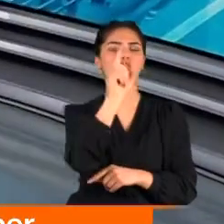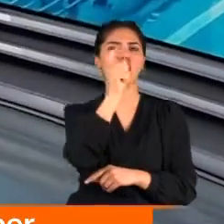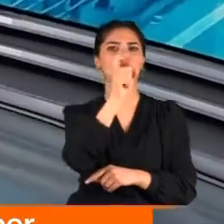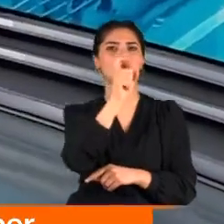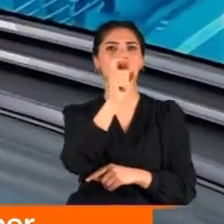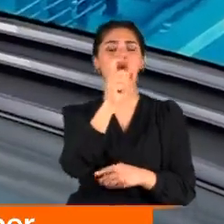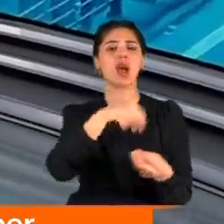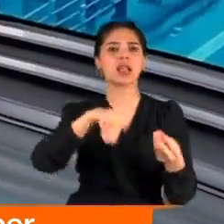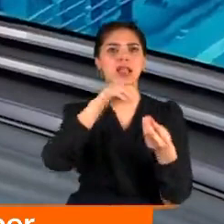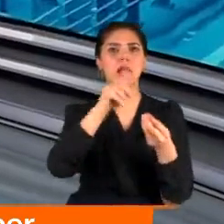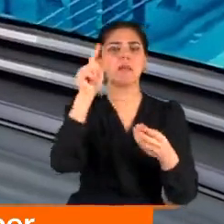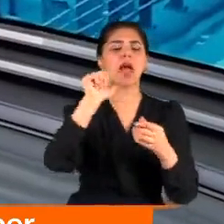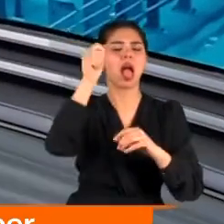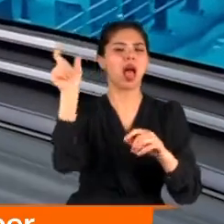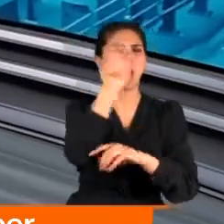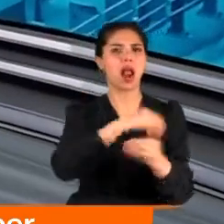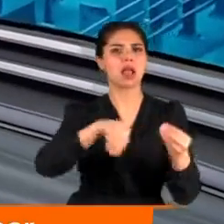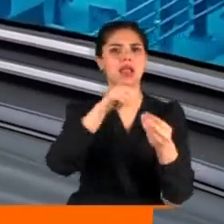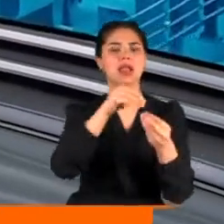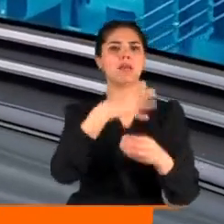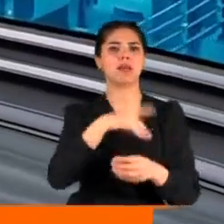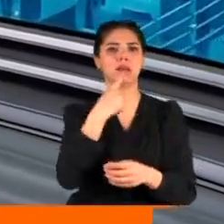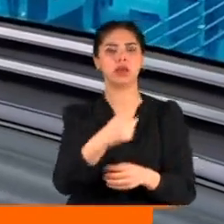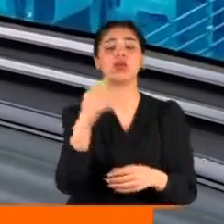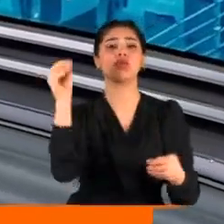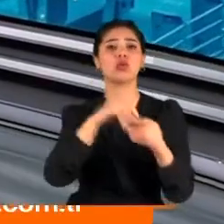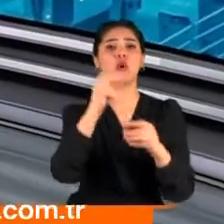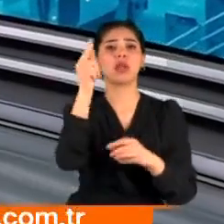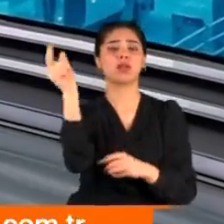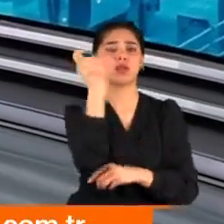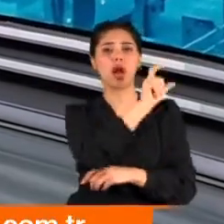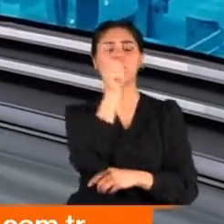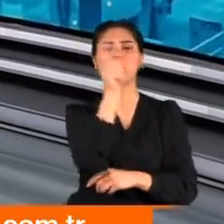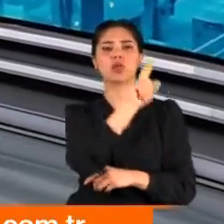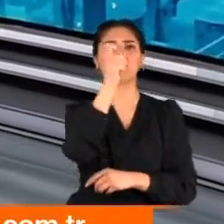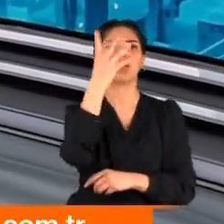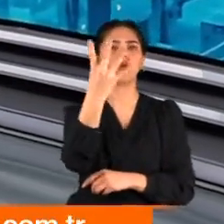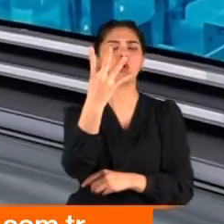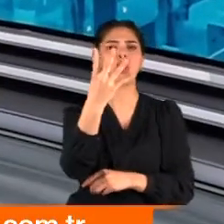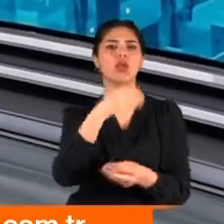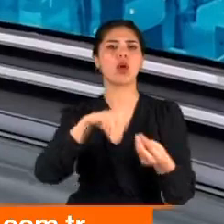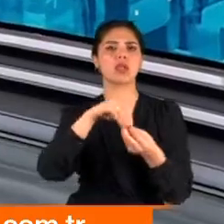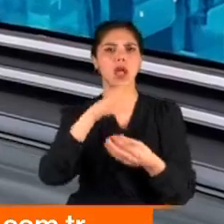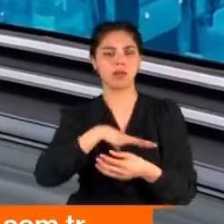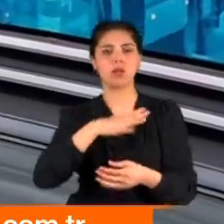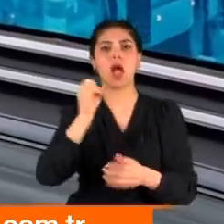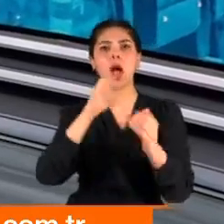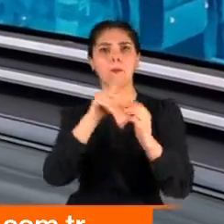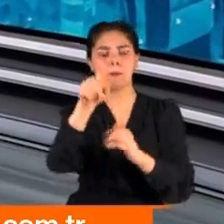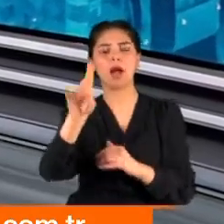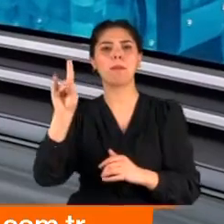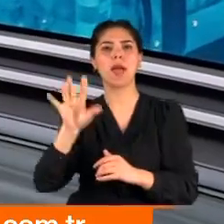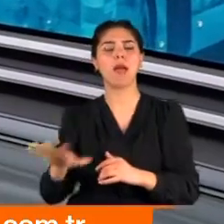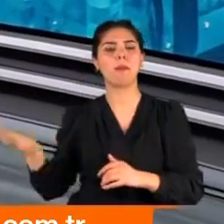her ay düzenli artış talep etmişti. Son 2,5 ayda %94'e varan bir zam talebinden bahsediyoruz. AK Partili ve MHP'li meclis